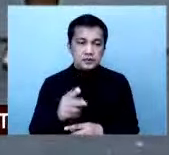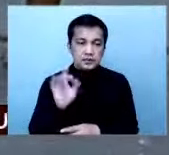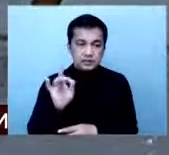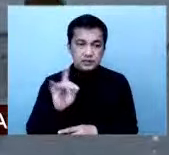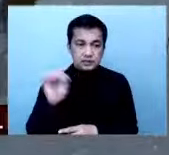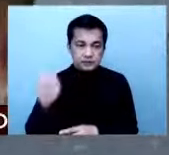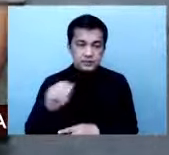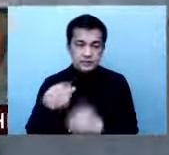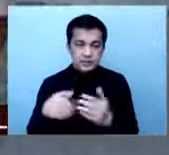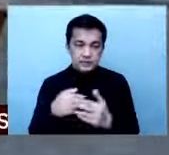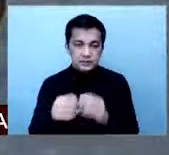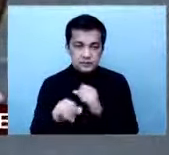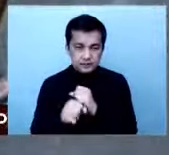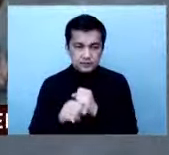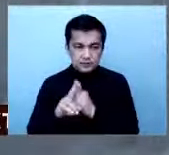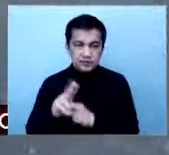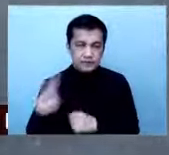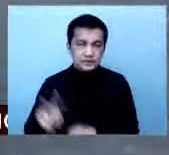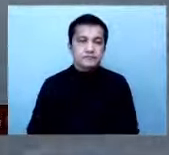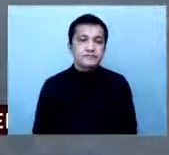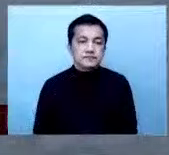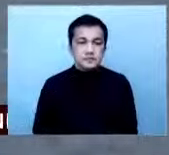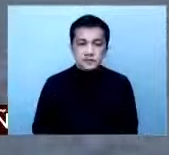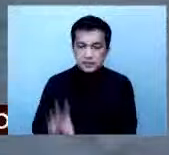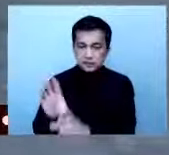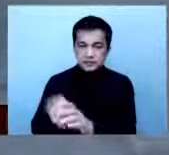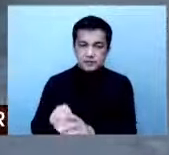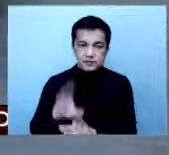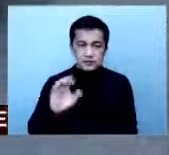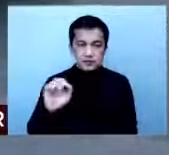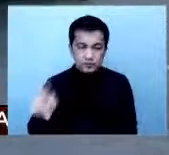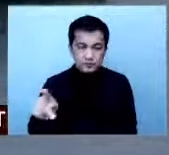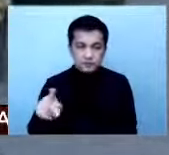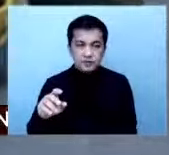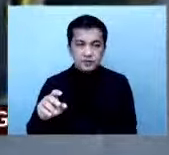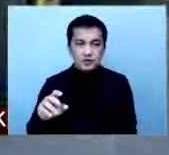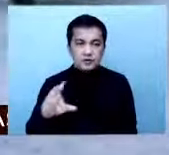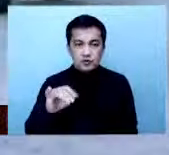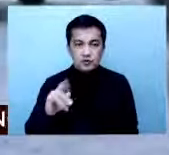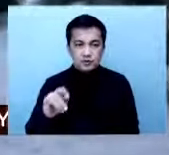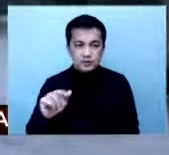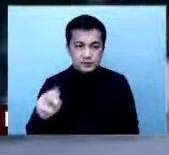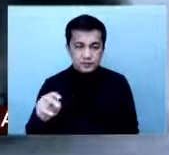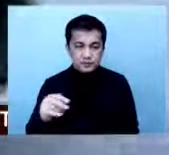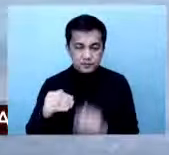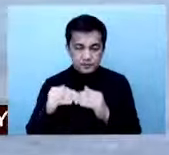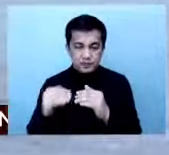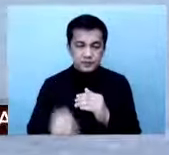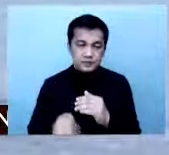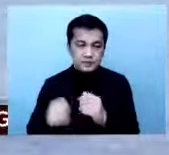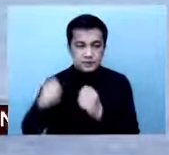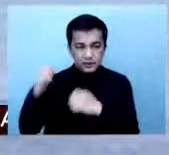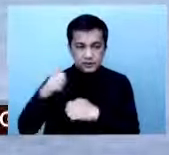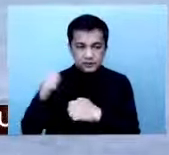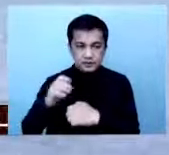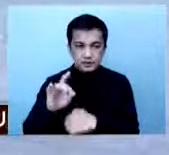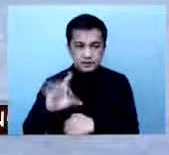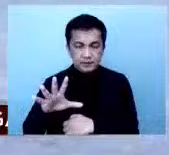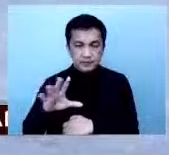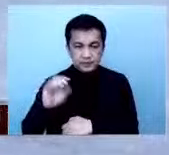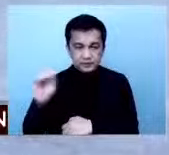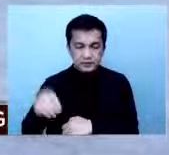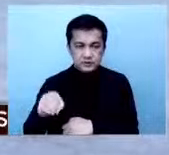ang lahat ng jeep at UV express na kasali sa kooperatiba o korporasyon mas mababa pa ito sa inaasahan nilang 85% na